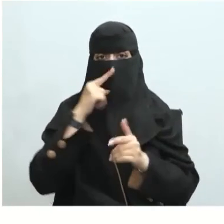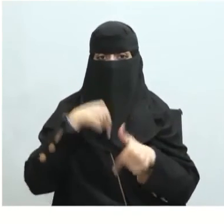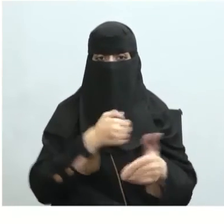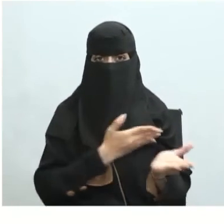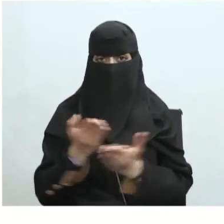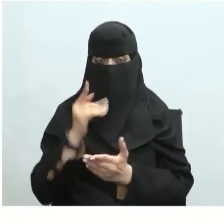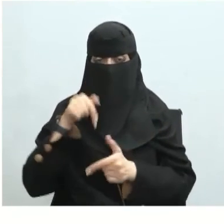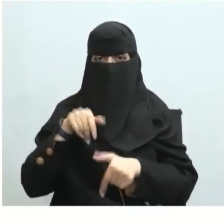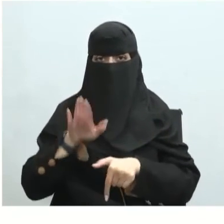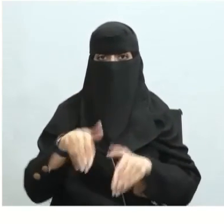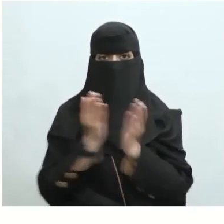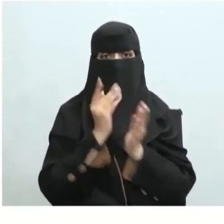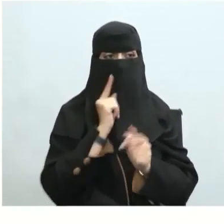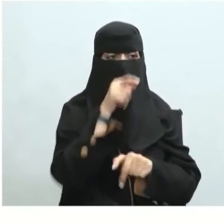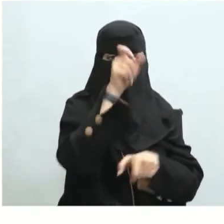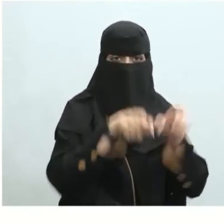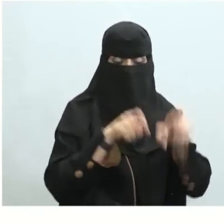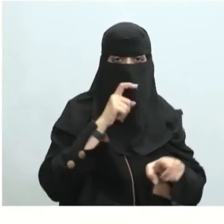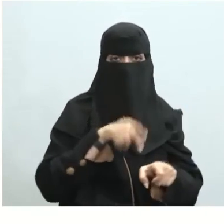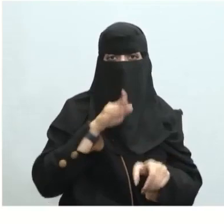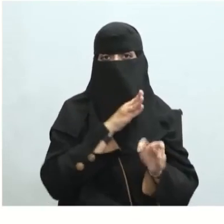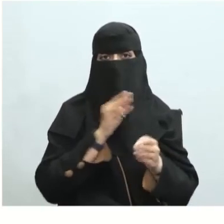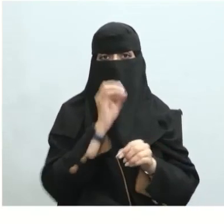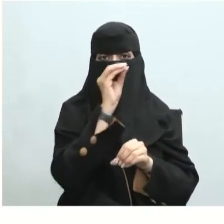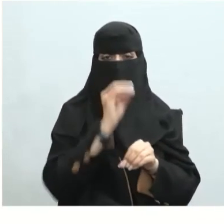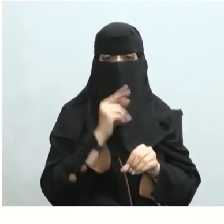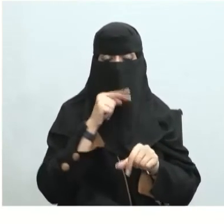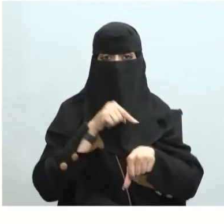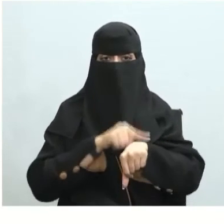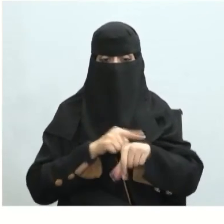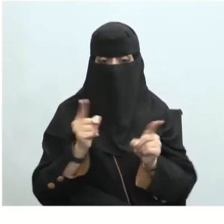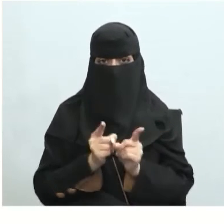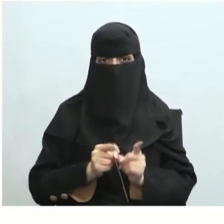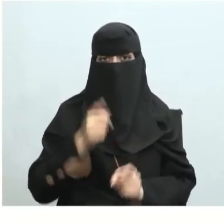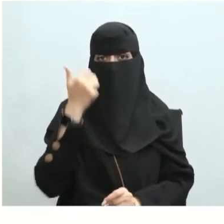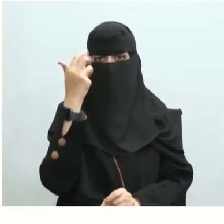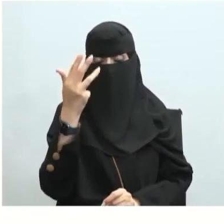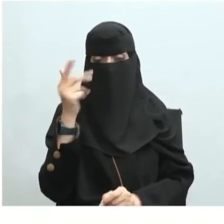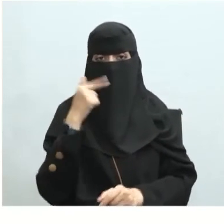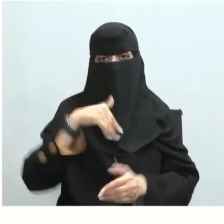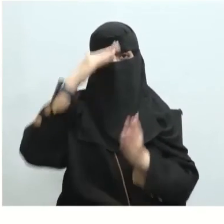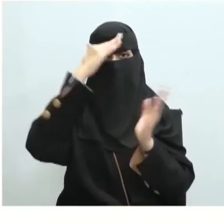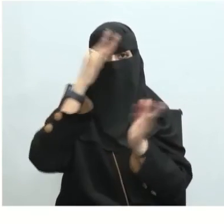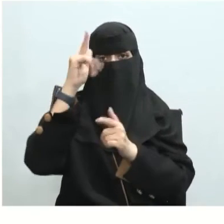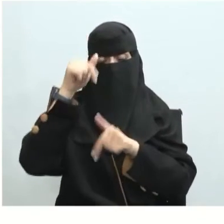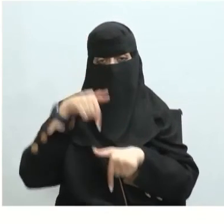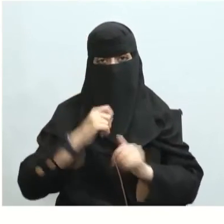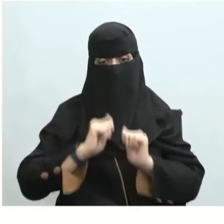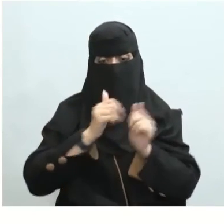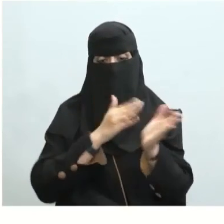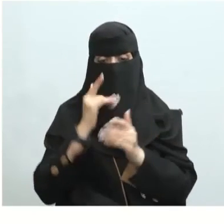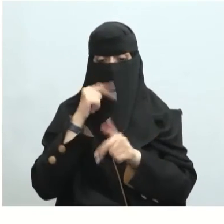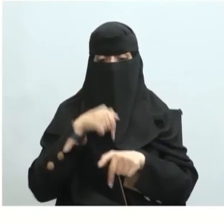للمدرسه ولقاء الموجه الطلابي الساعه التاسعه ثم تحدد الوقت ولكم وافر الشكر والتقدير ثم مدير المدرسه